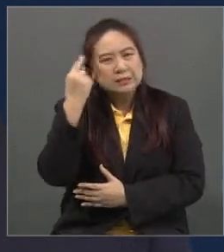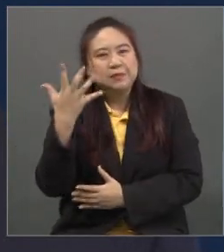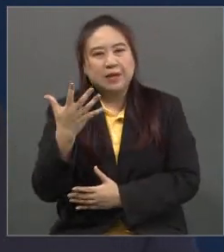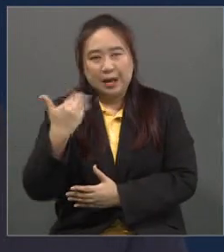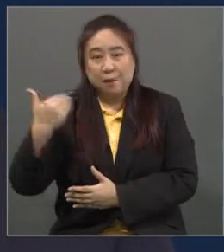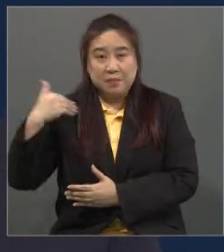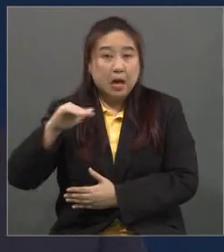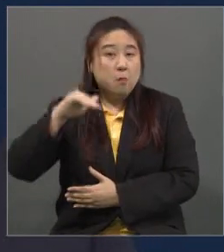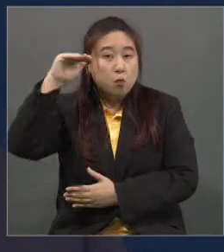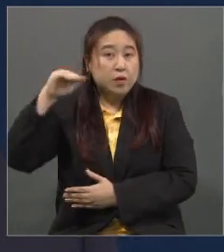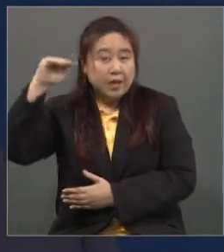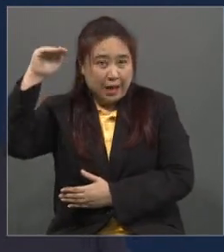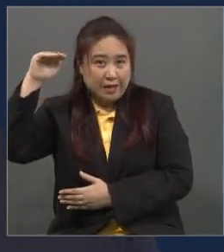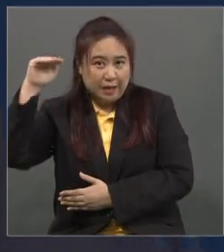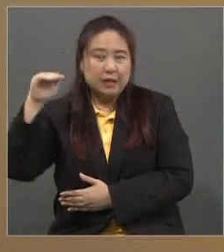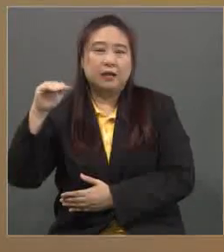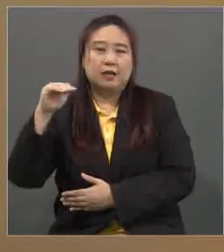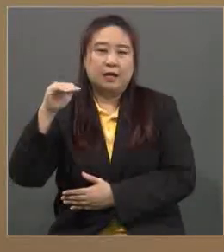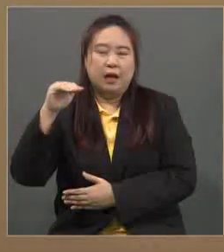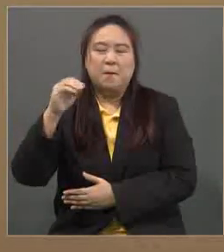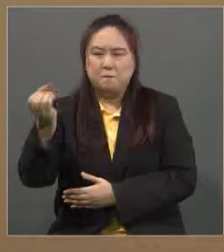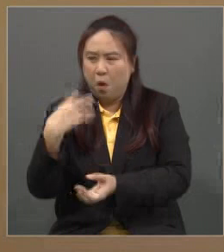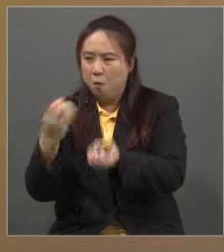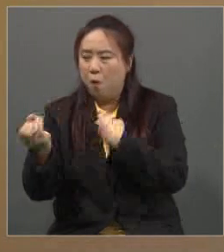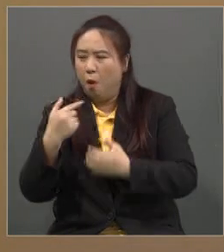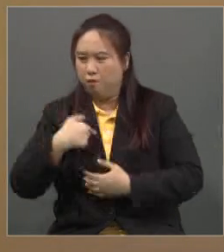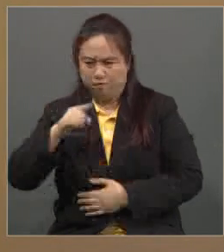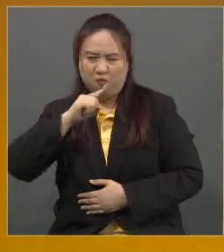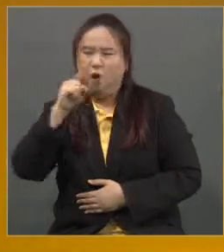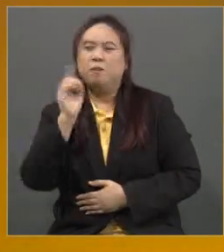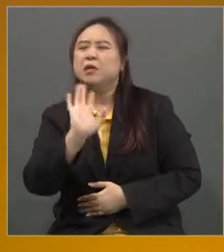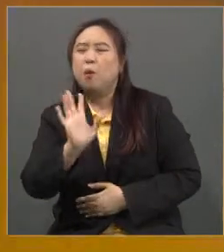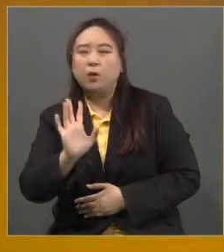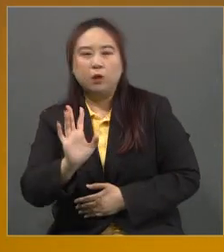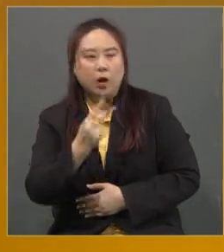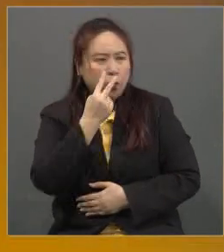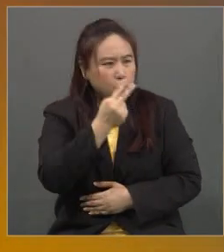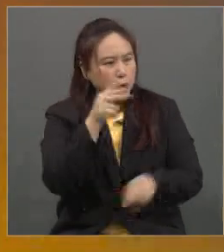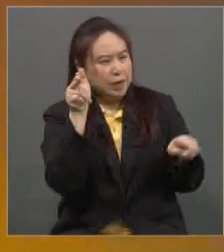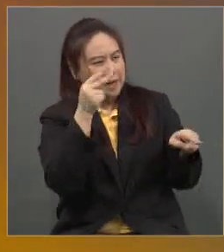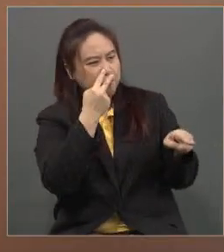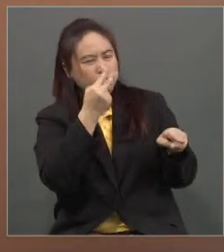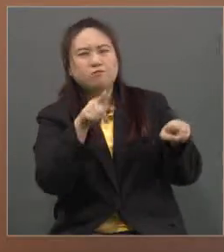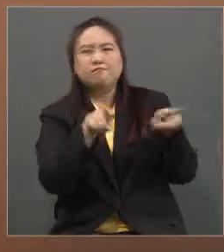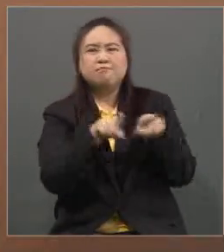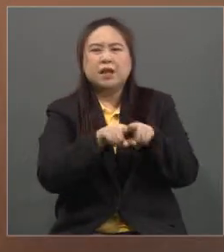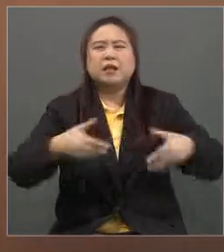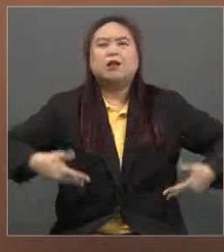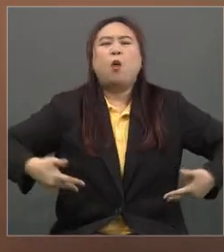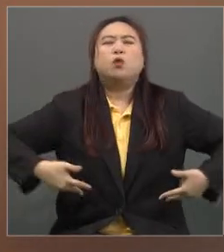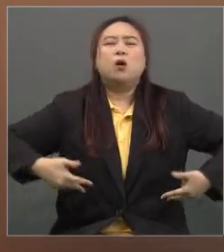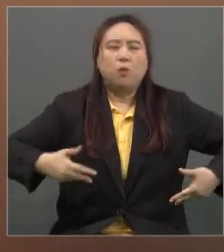ผู้ใหญ่หลายคนก็มาเสนอให้ทางคุณสนธิยาเนี่ยถอนฟ้องเพราะคลิปที่เห็นเนี่ยมันก็ดูแล้วก็ เป็น เพ ื่อ ความบ ัน เทิงอ่ะนะ